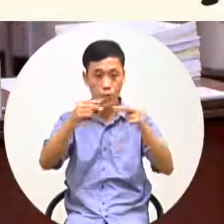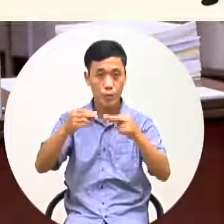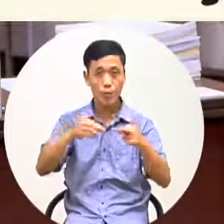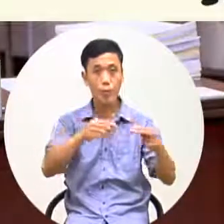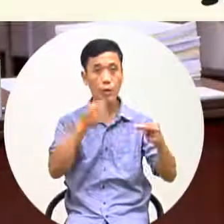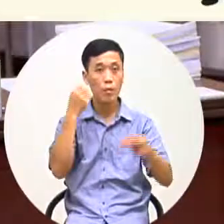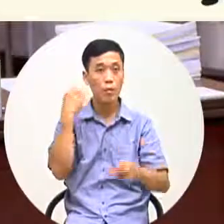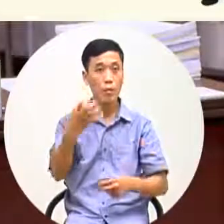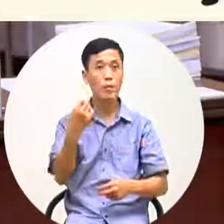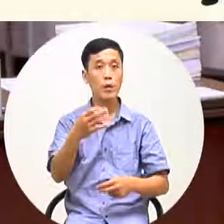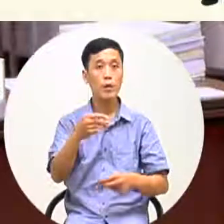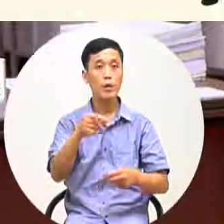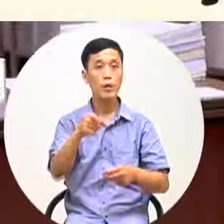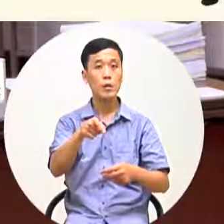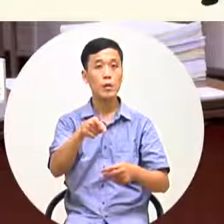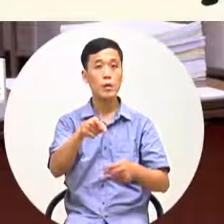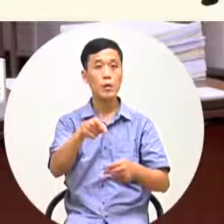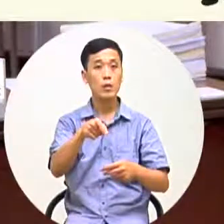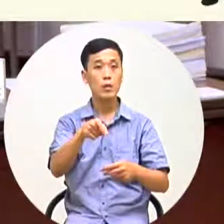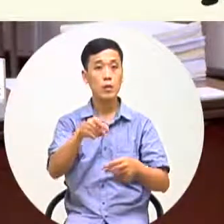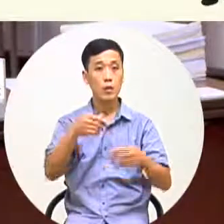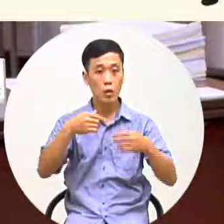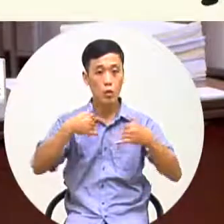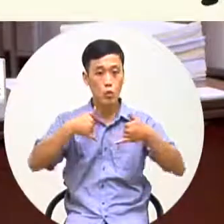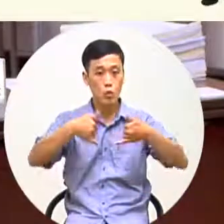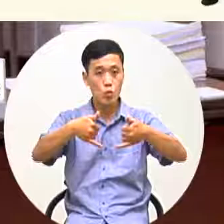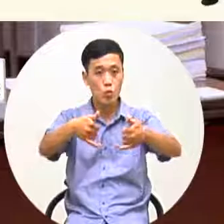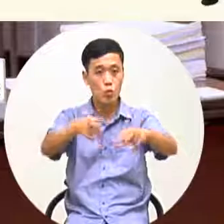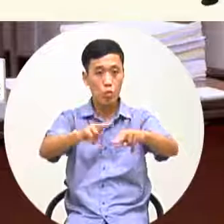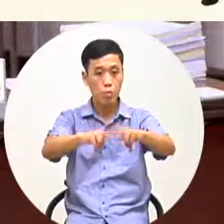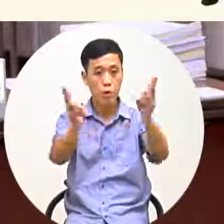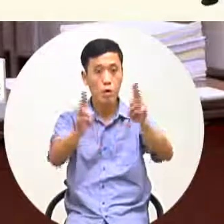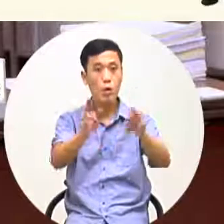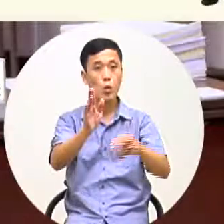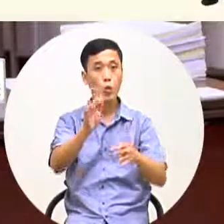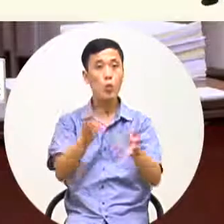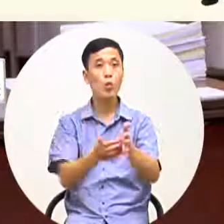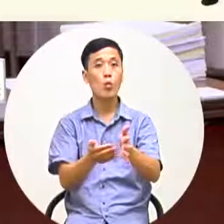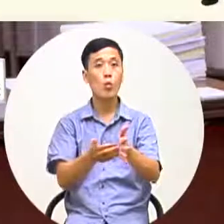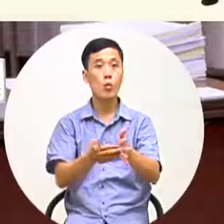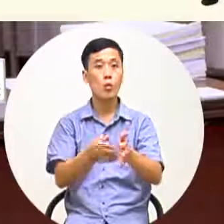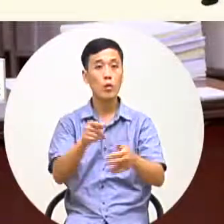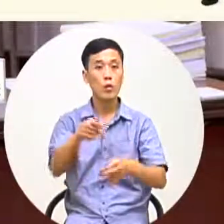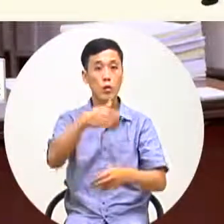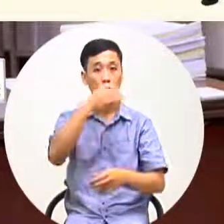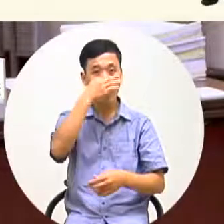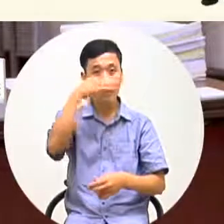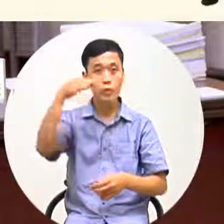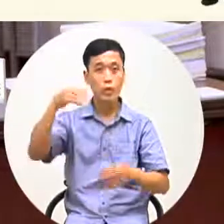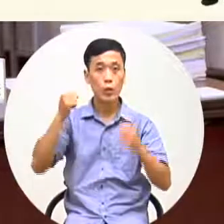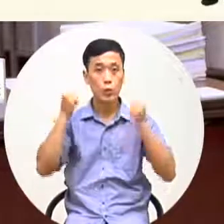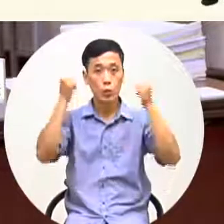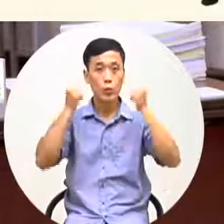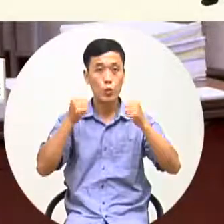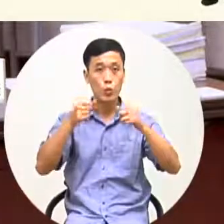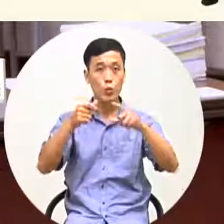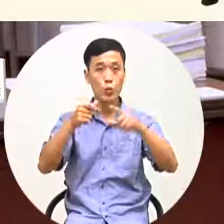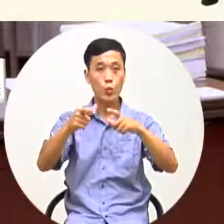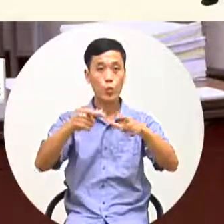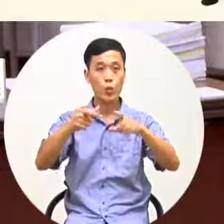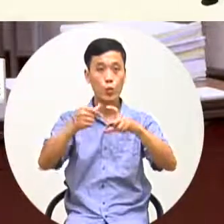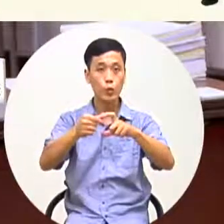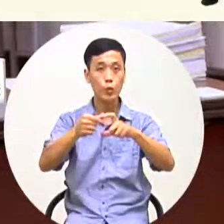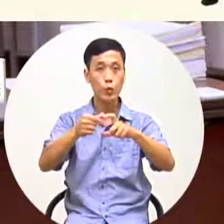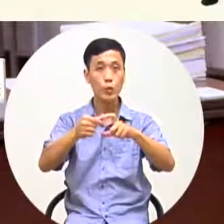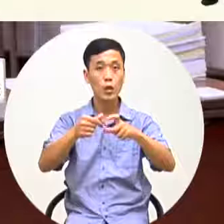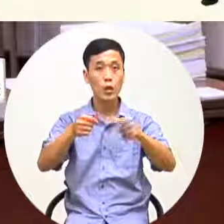装拍通啊，哦，啊，当然，按这个凤山运动园区的设施改造工程，对不对？吼、哦。